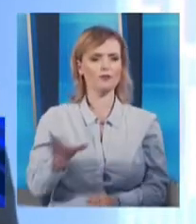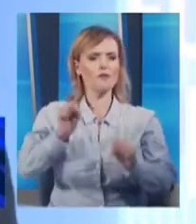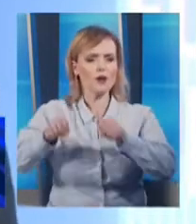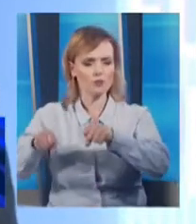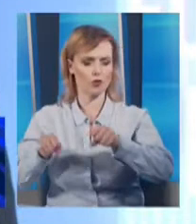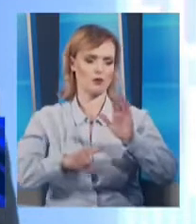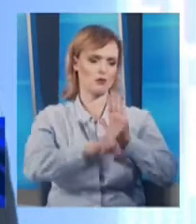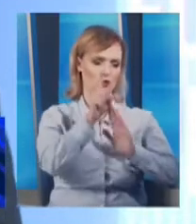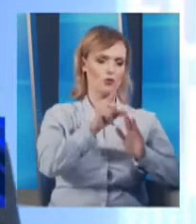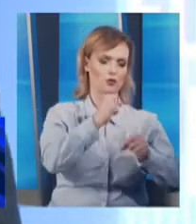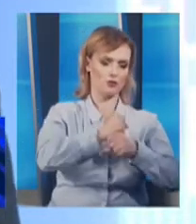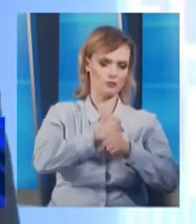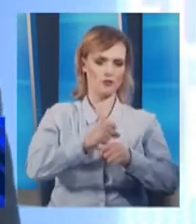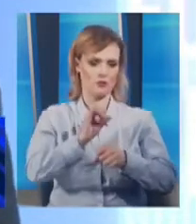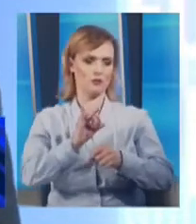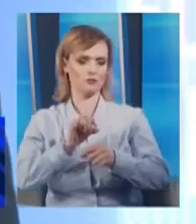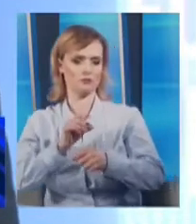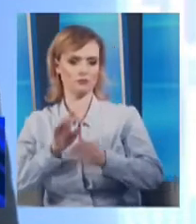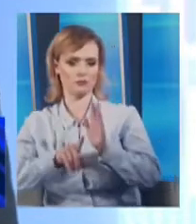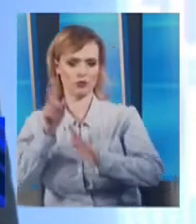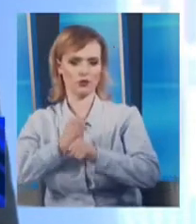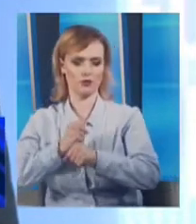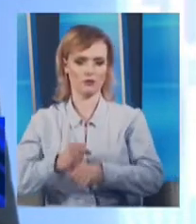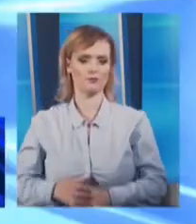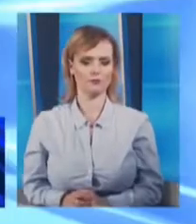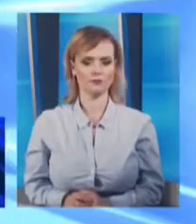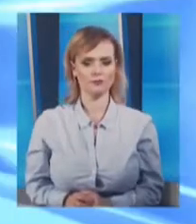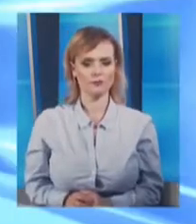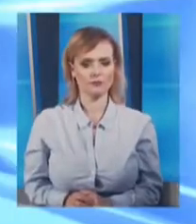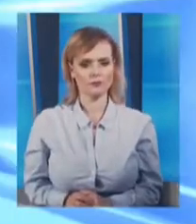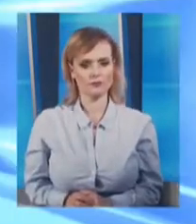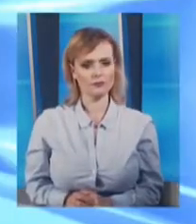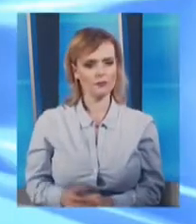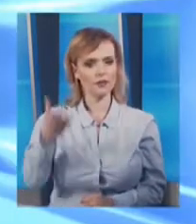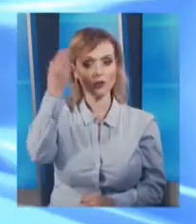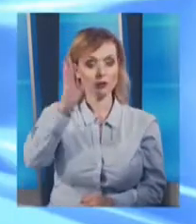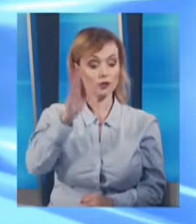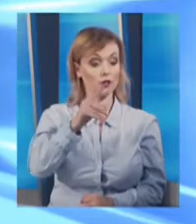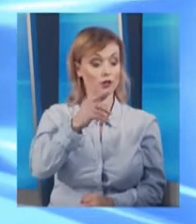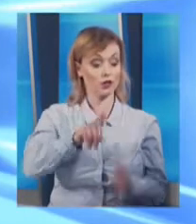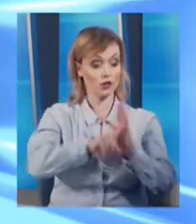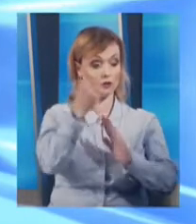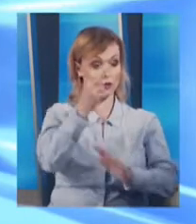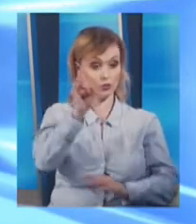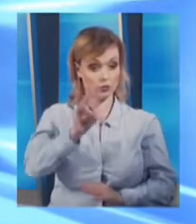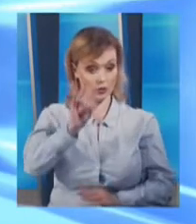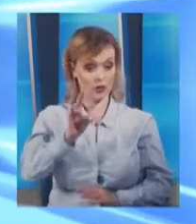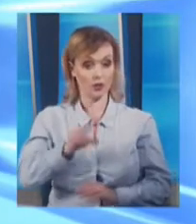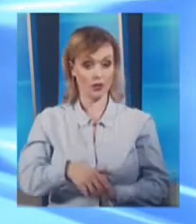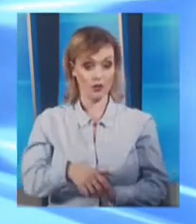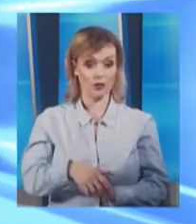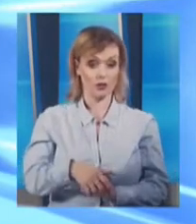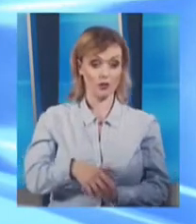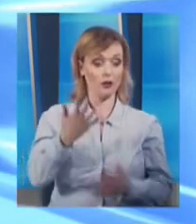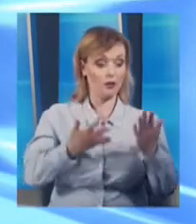doamna Sandu le va aborda și va avea pe agenda dumneavoastră. Să nu uităm că din 2 noiembrie, dacă doamna Sandu, sau nu din 2, după